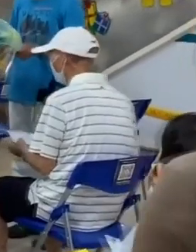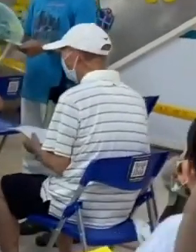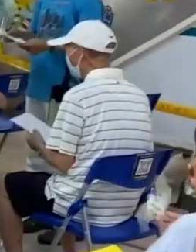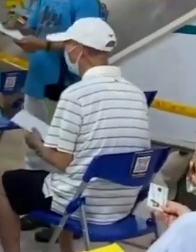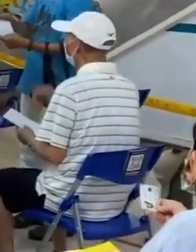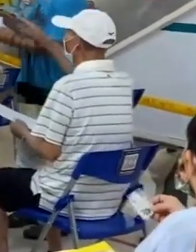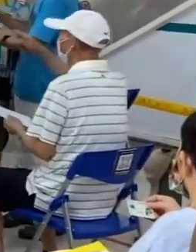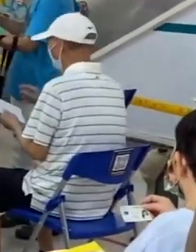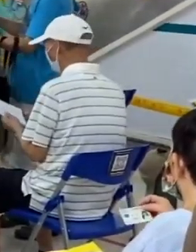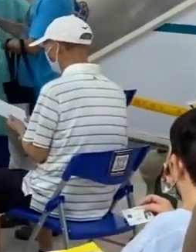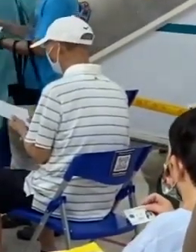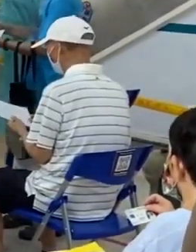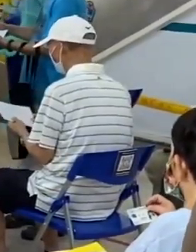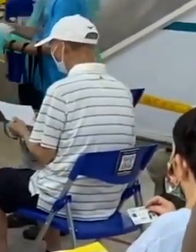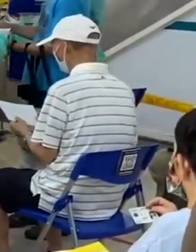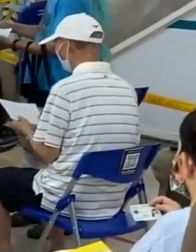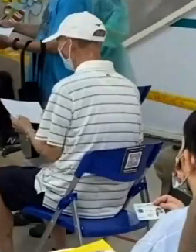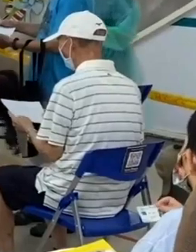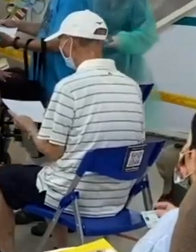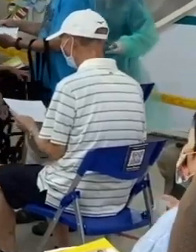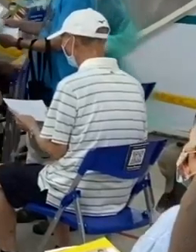这个心血管疾病或慢性病相关，那其中也有一位在做解剖之后，那验出是 COVID-19